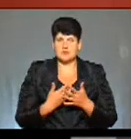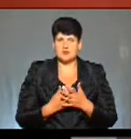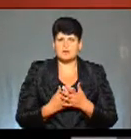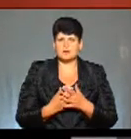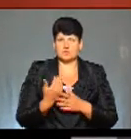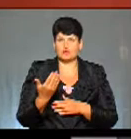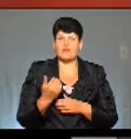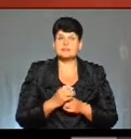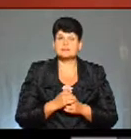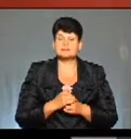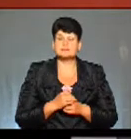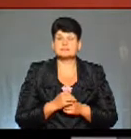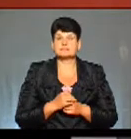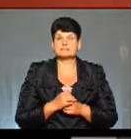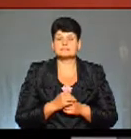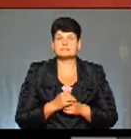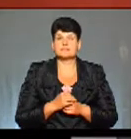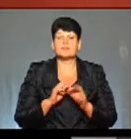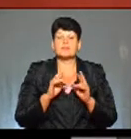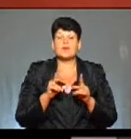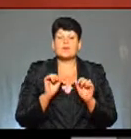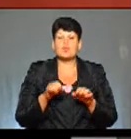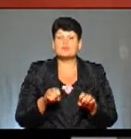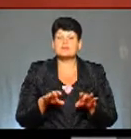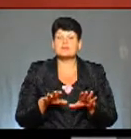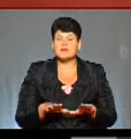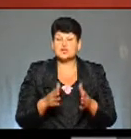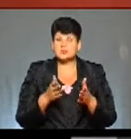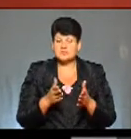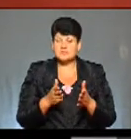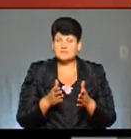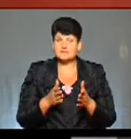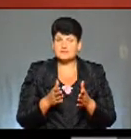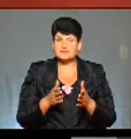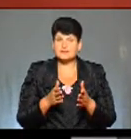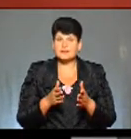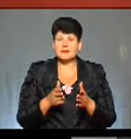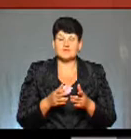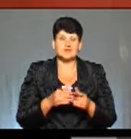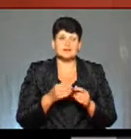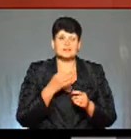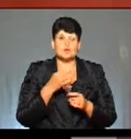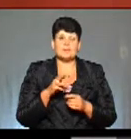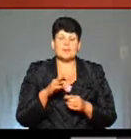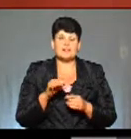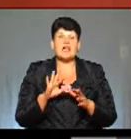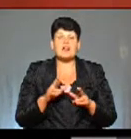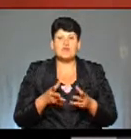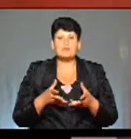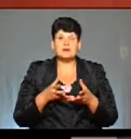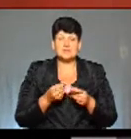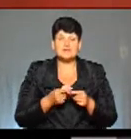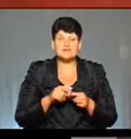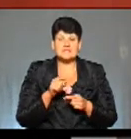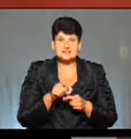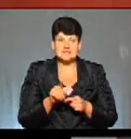вас. То як можна вирішити? Все ж таки, я переадресую, можливо, це питання нашому менеджеру. Як вплинути на це, що ви